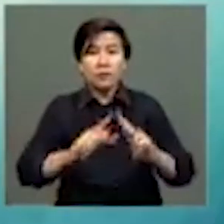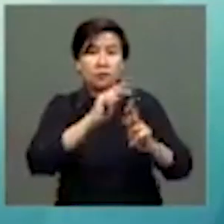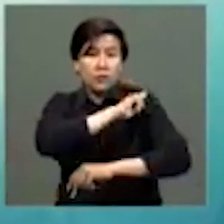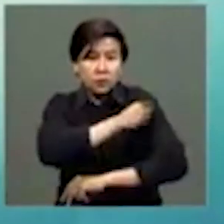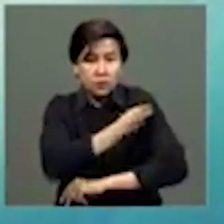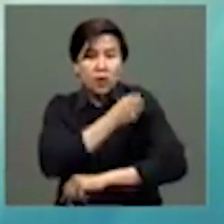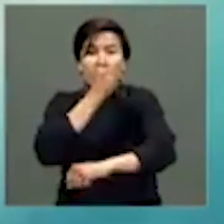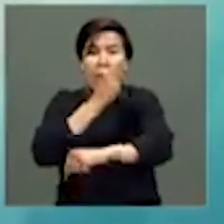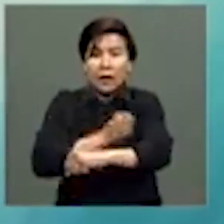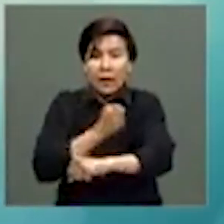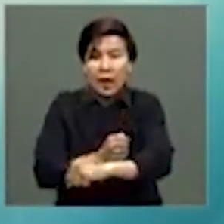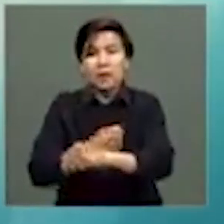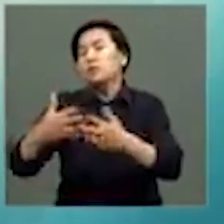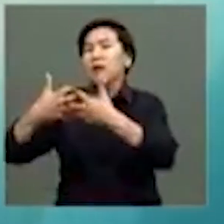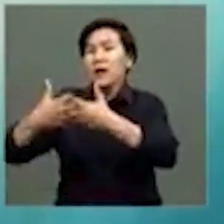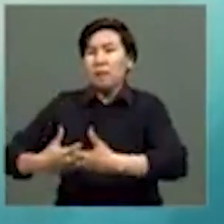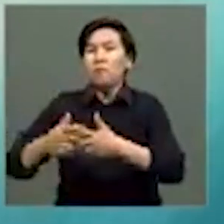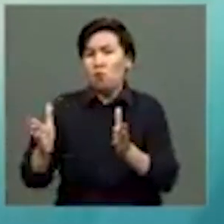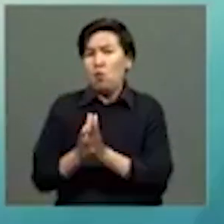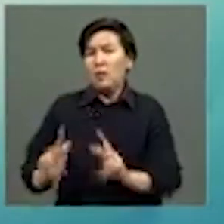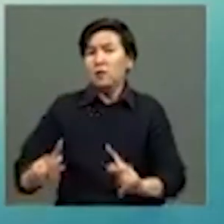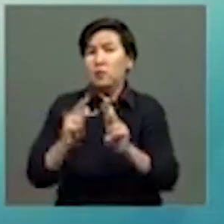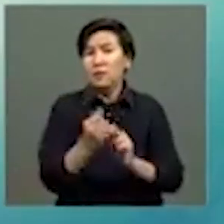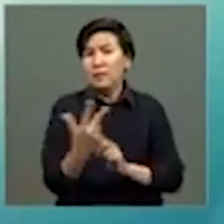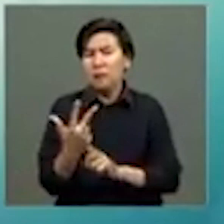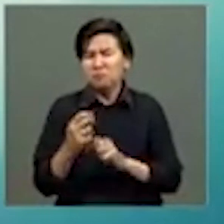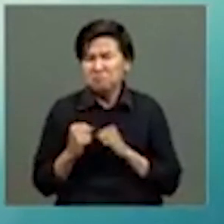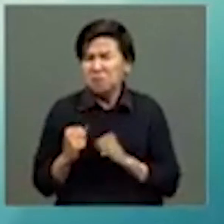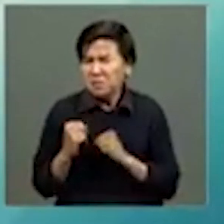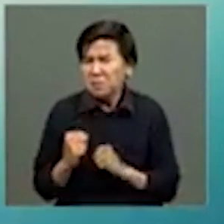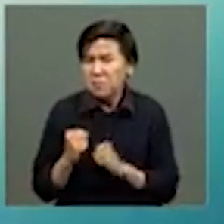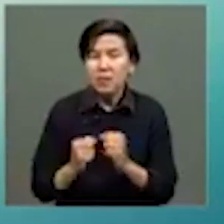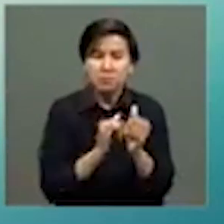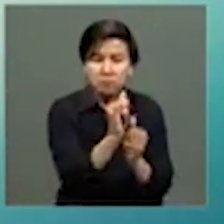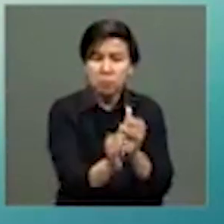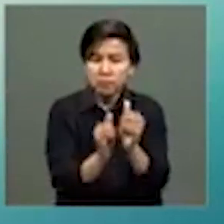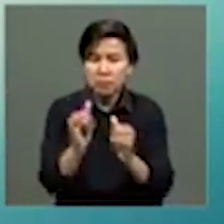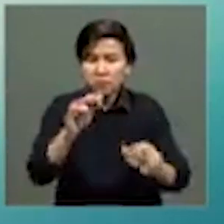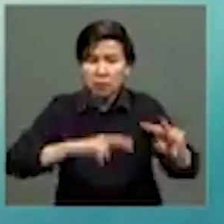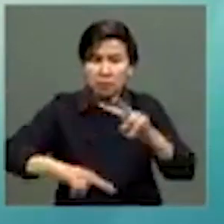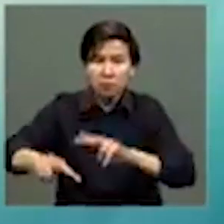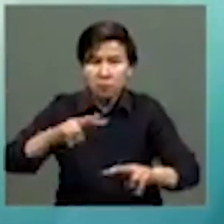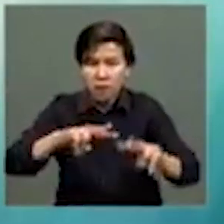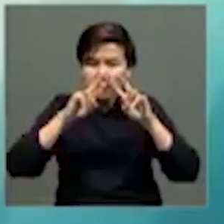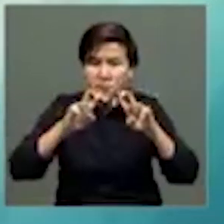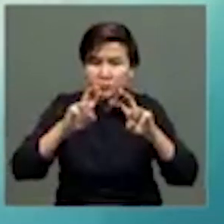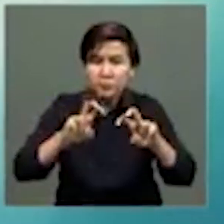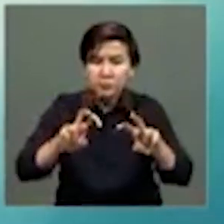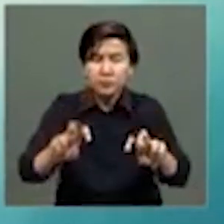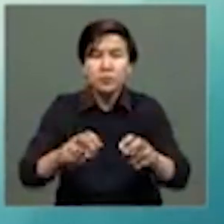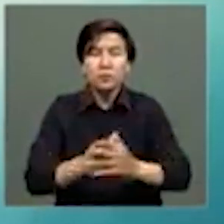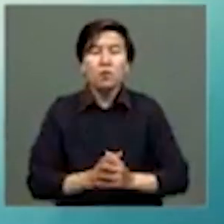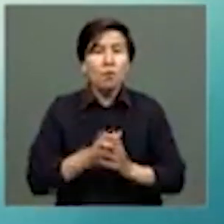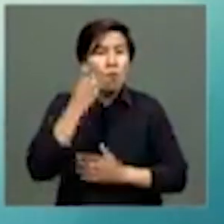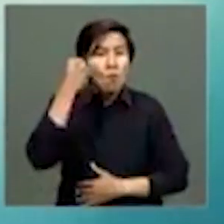และอุตสาหกรรมก็ยังพยายามกันอย่างเข้มข้นนะคะที่จะค้นหาผู้ติดเชื้อซึ่งในตัวเลขของสาธารณสุขในแต่ละวัน